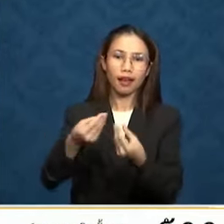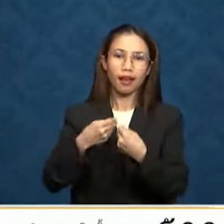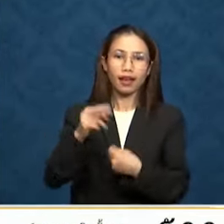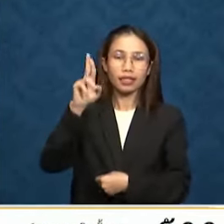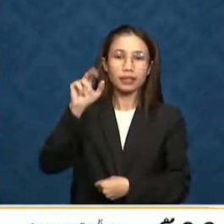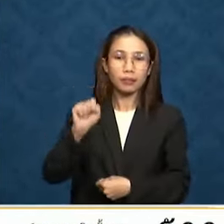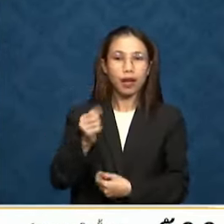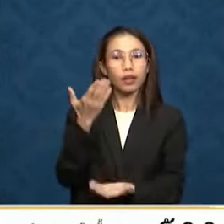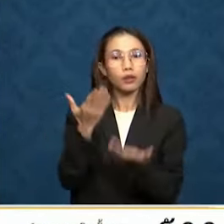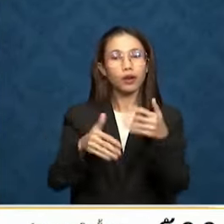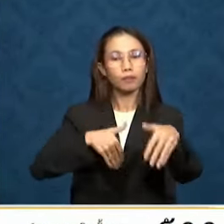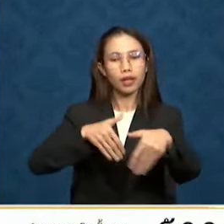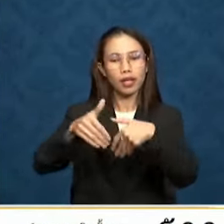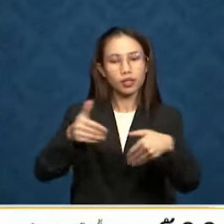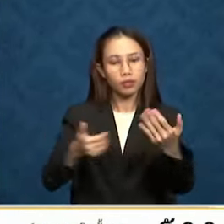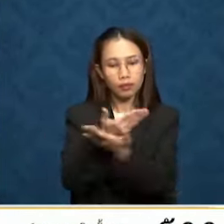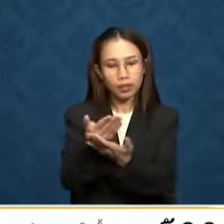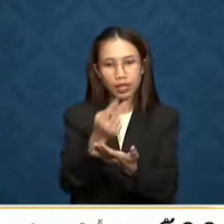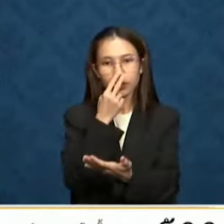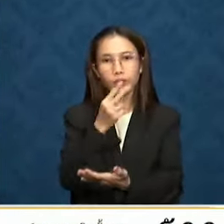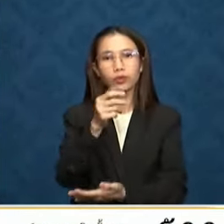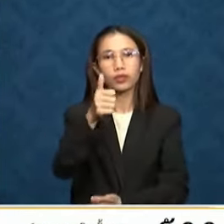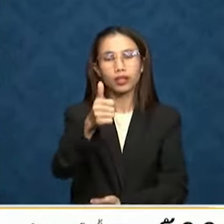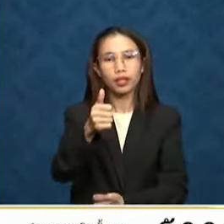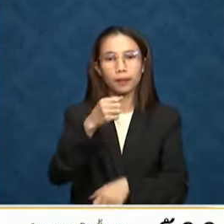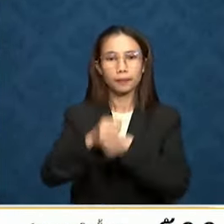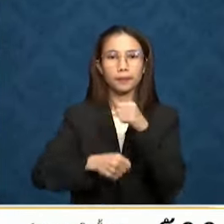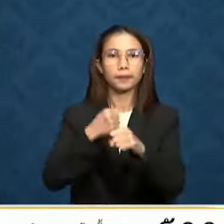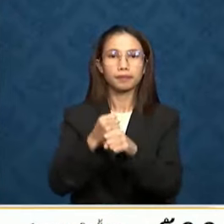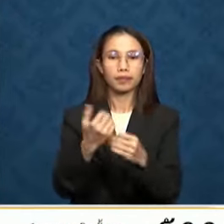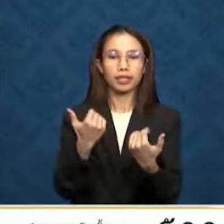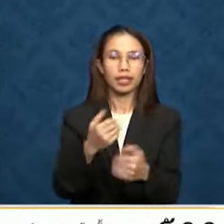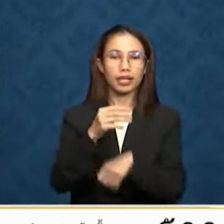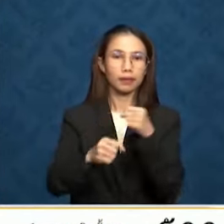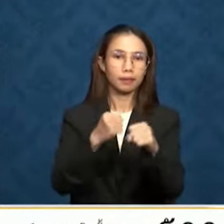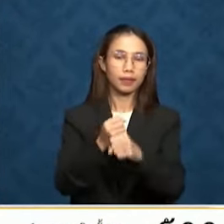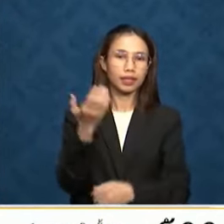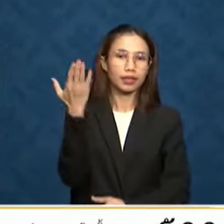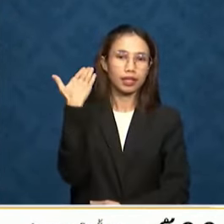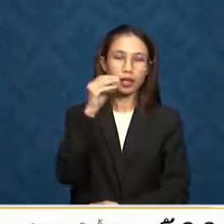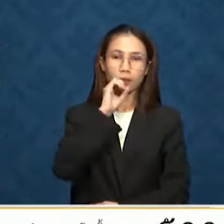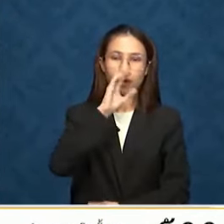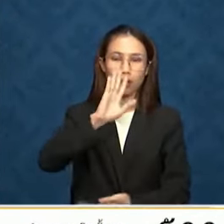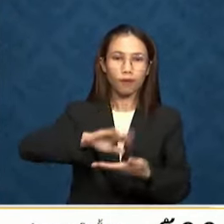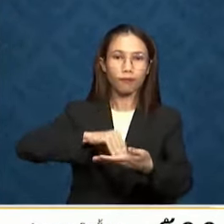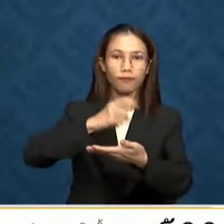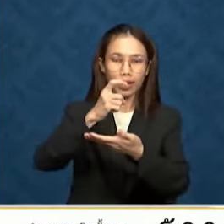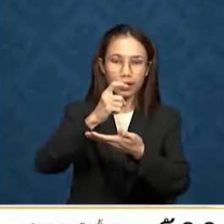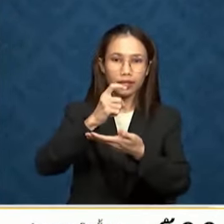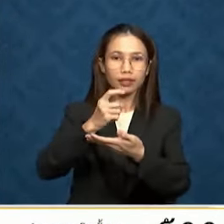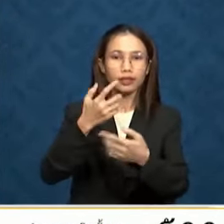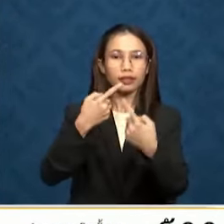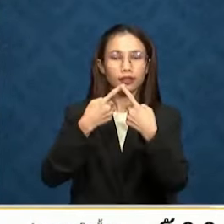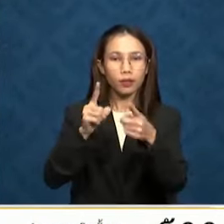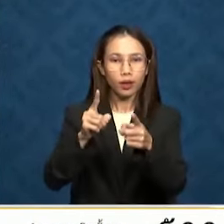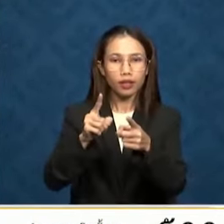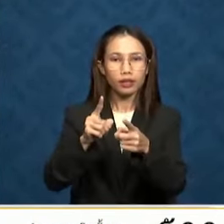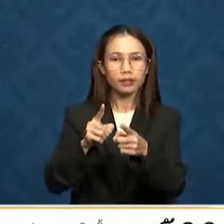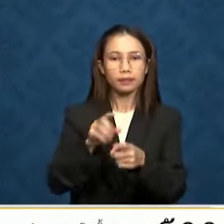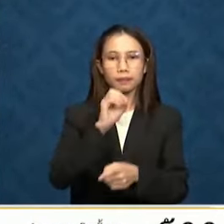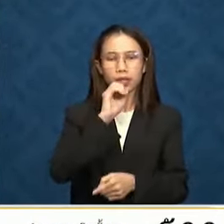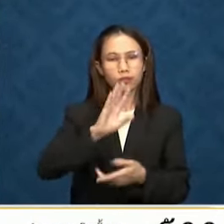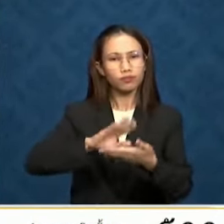ว่าให้ประชาชนมาพิจารณาได้เลยค่ะวันปีนี้นะคะกับปีที่แล้วที่บอกว่าให้เป็นไฟล์ Excelมาเนี่ยนะคะมันก็เป็น